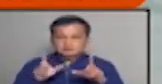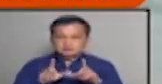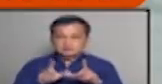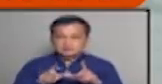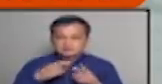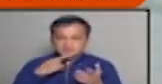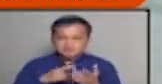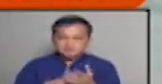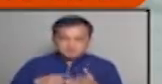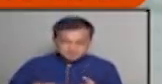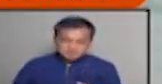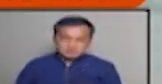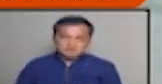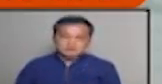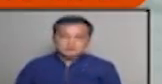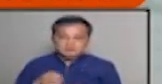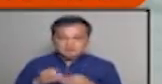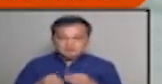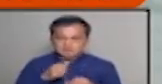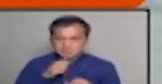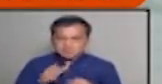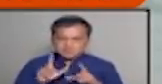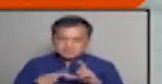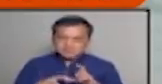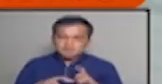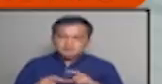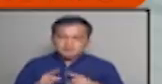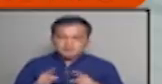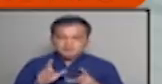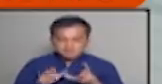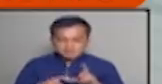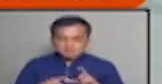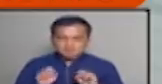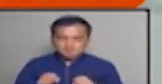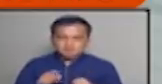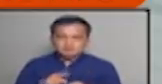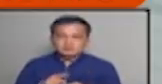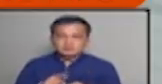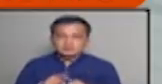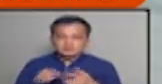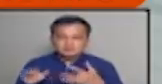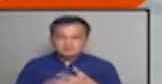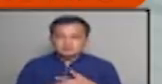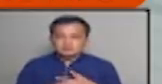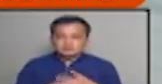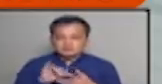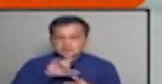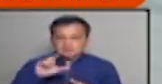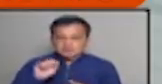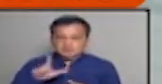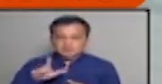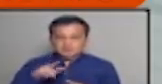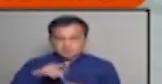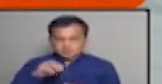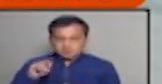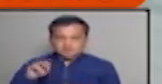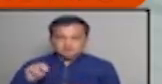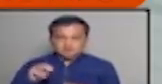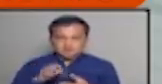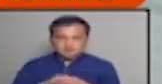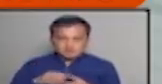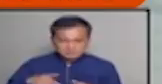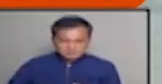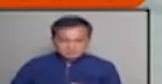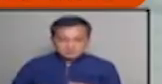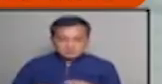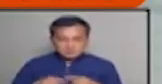registered firearm po yung ano niya. Kung hindi po expired, pero kung expired yan, pwede na tayo na natin kasuhan ng legal possession of firearms